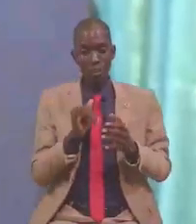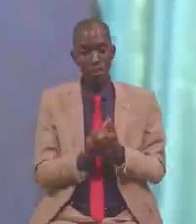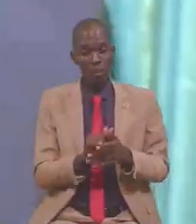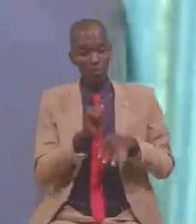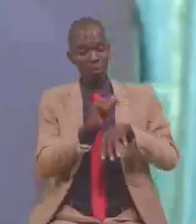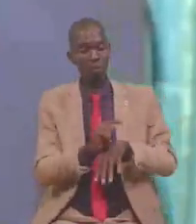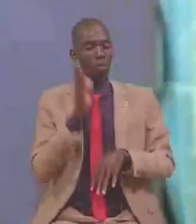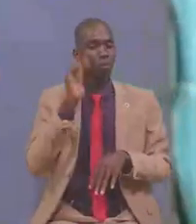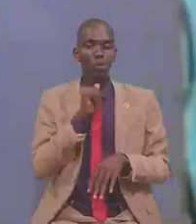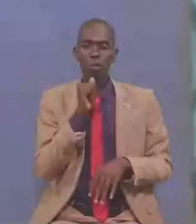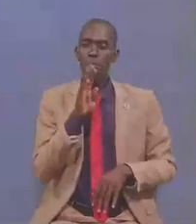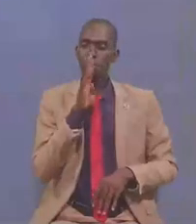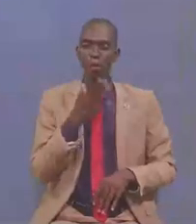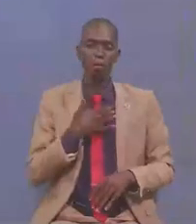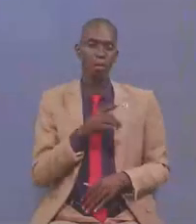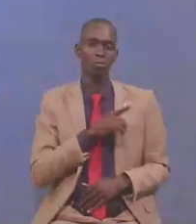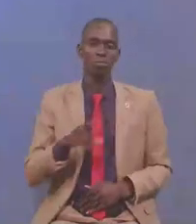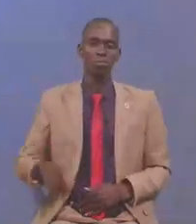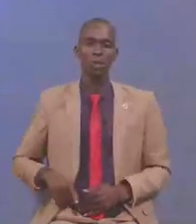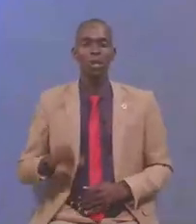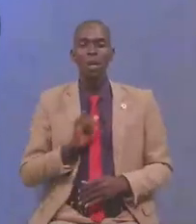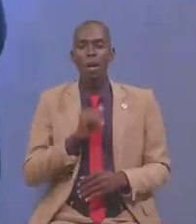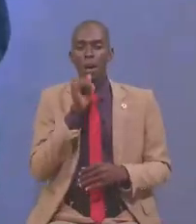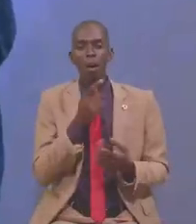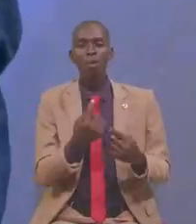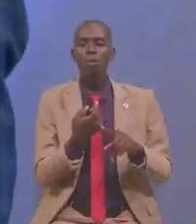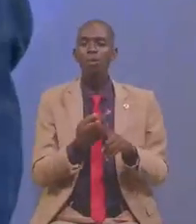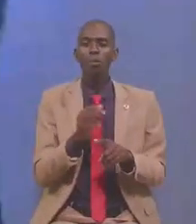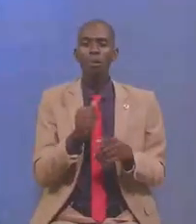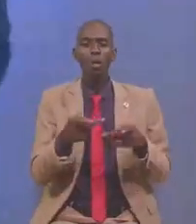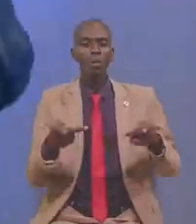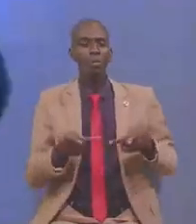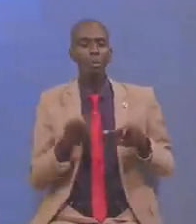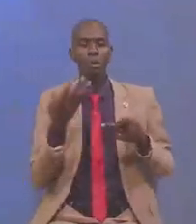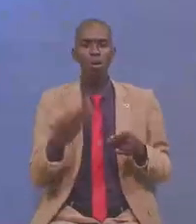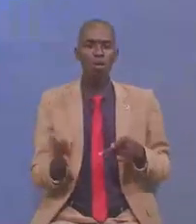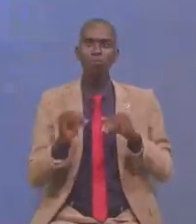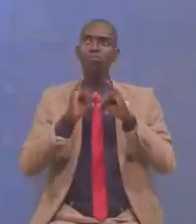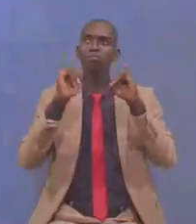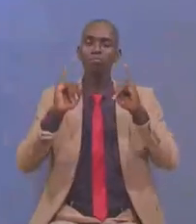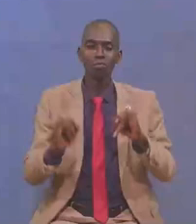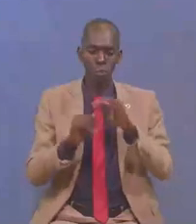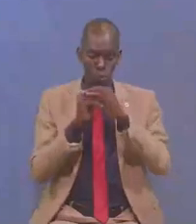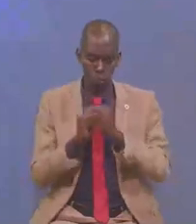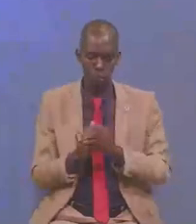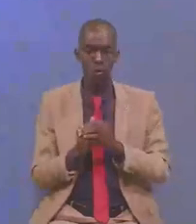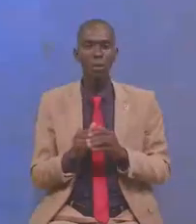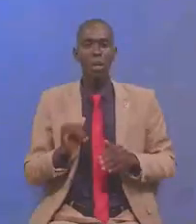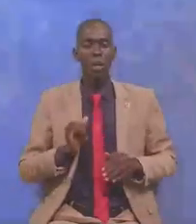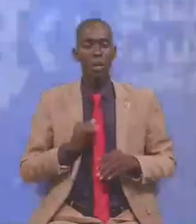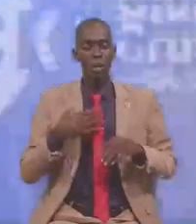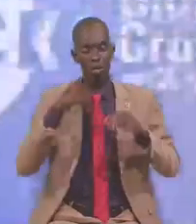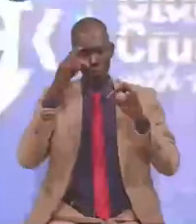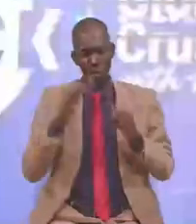Seigneur. Je proviens d'une région d'idolâtrie et j'ai décidé que